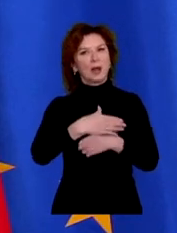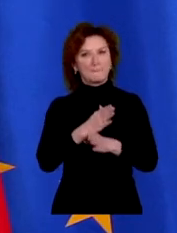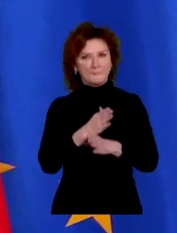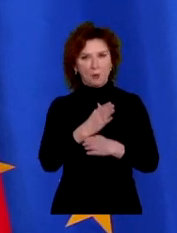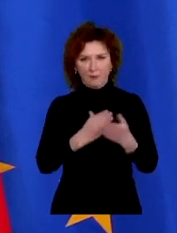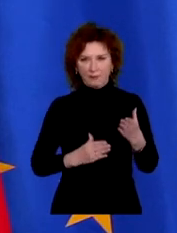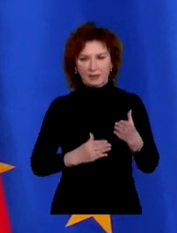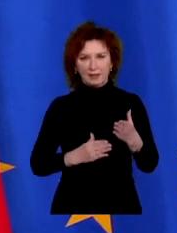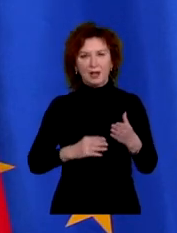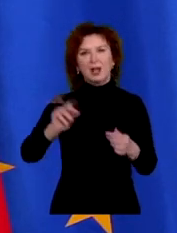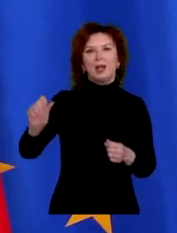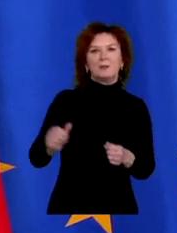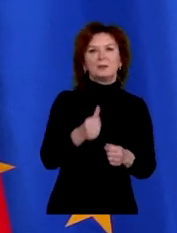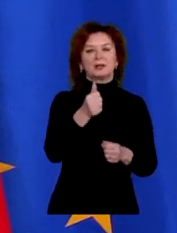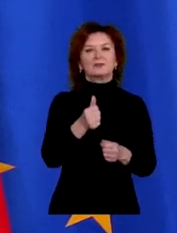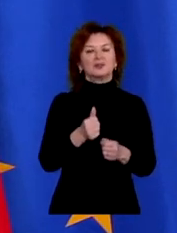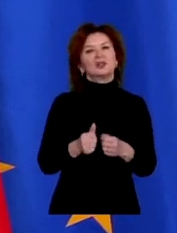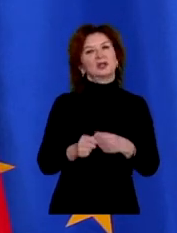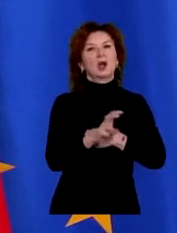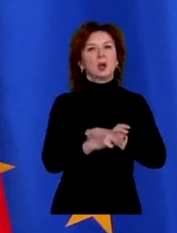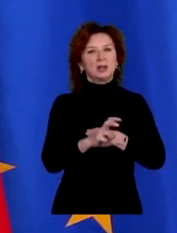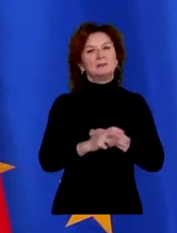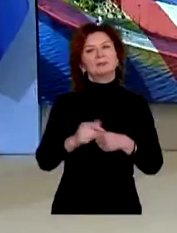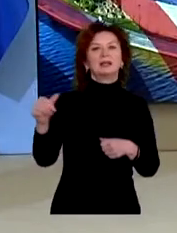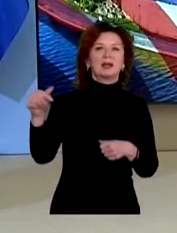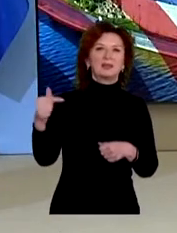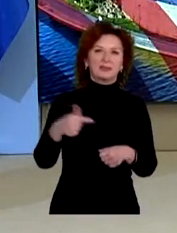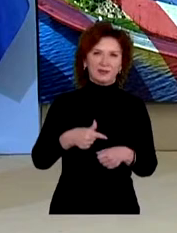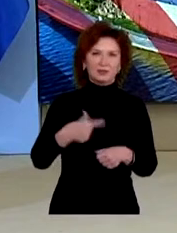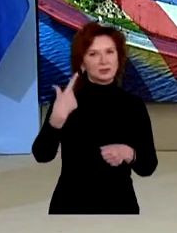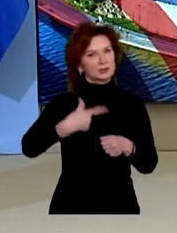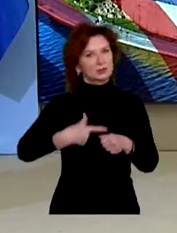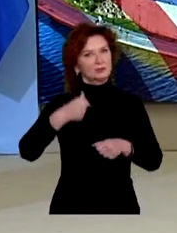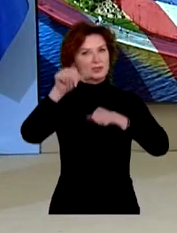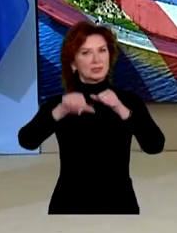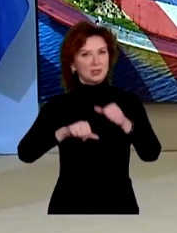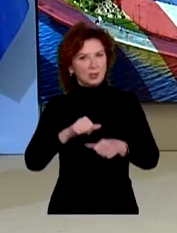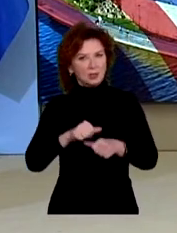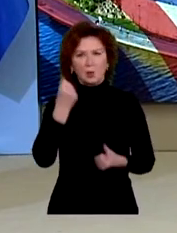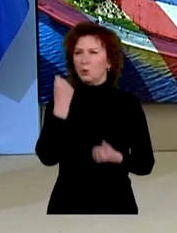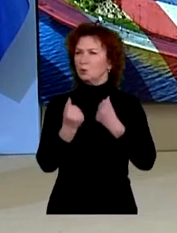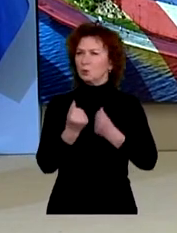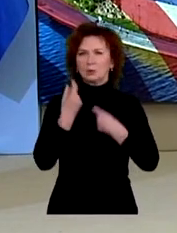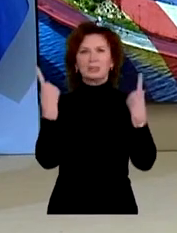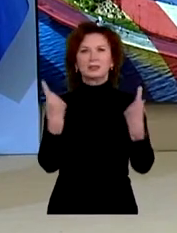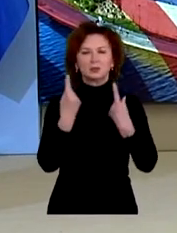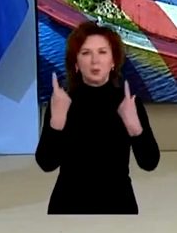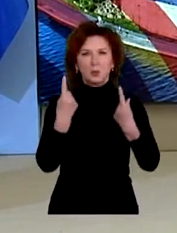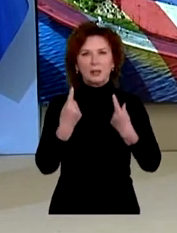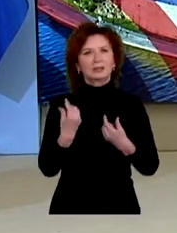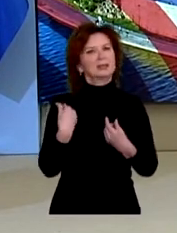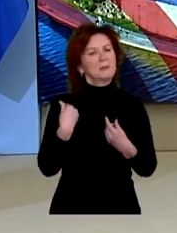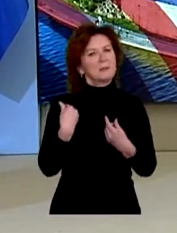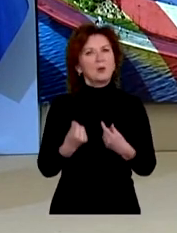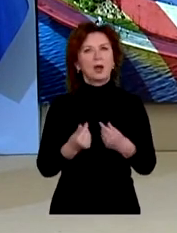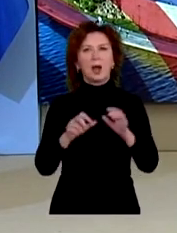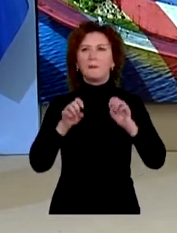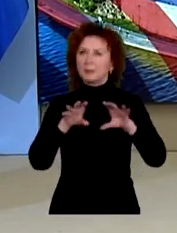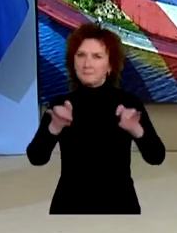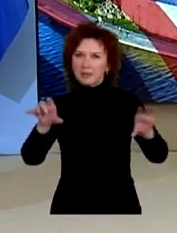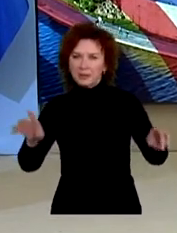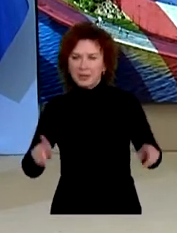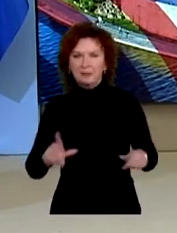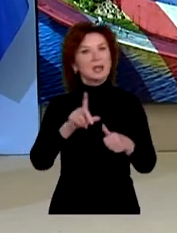1 lipca 2020 roku w trudnych okolicznościach, w okolicznościach pandemii, ale te trudne okoliczności pokazały też